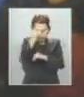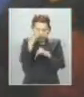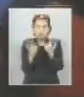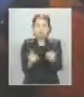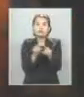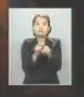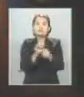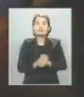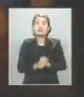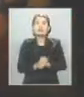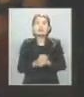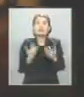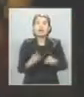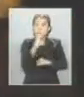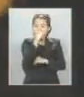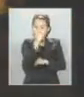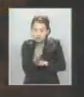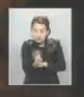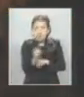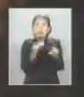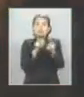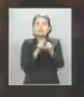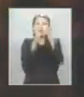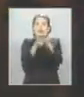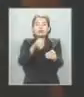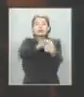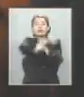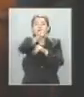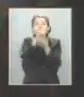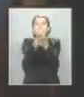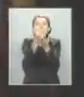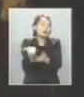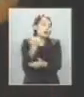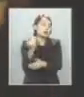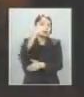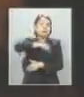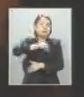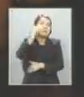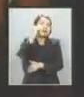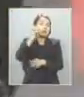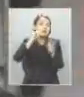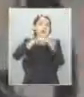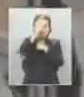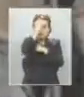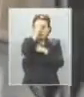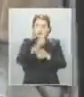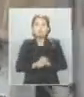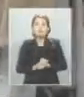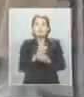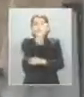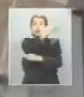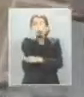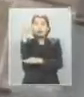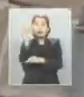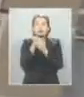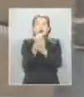ไครเชิร์ตของนิวซีแลนด์ได้ถูกเรียกตัวกลับประเทศแล้วนานาชาติก็ประกาศจะส่งทีมกู้ภัยเข้าไปช่วยเหลือนะคะทั้งนิว